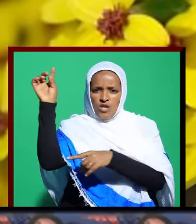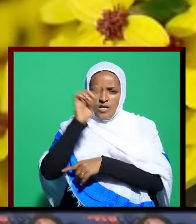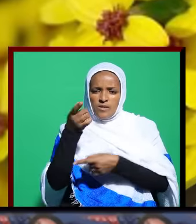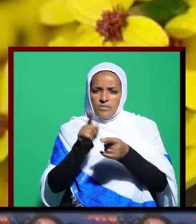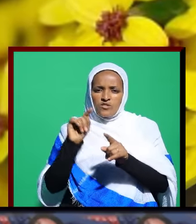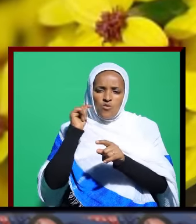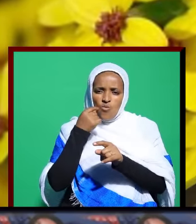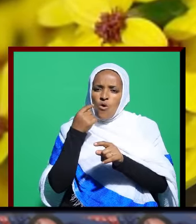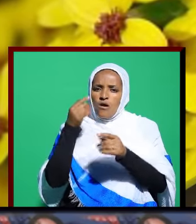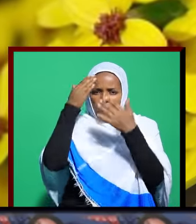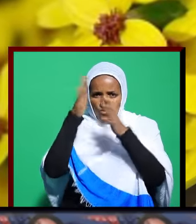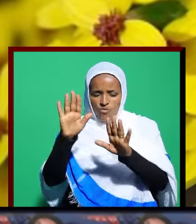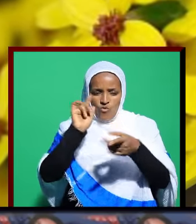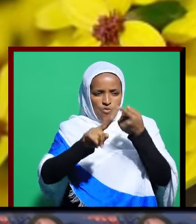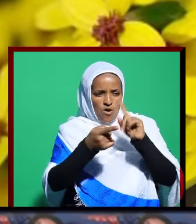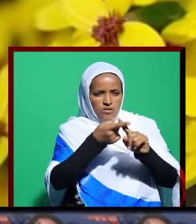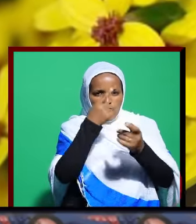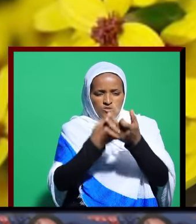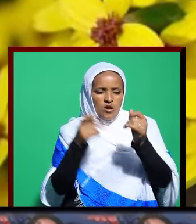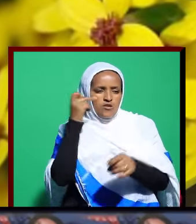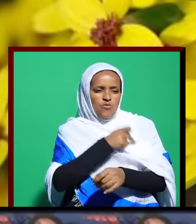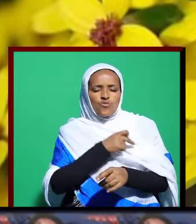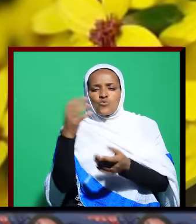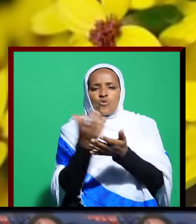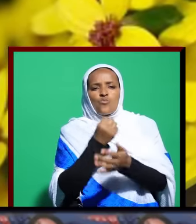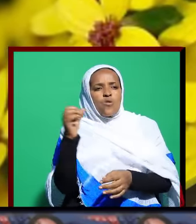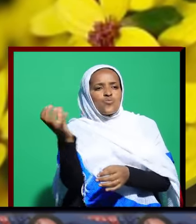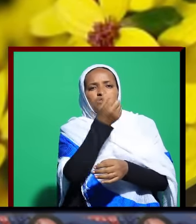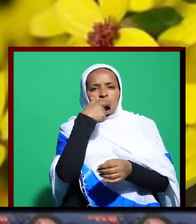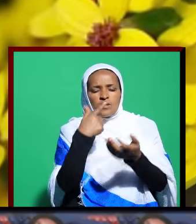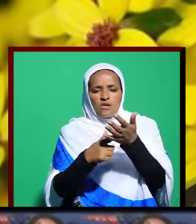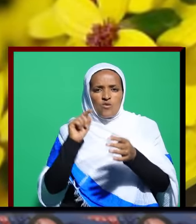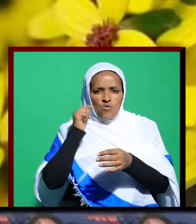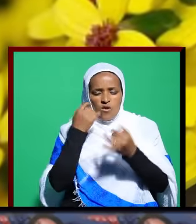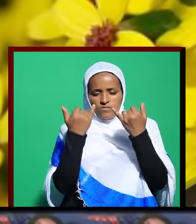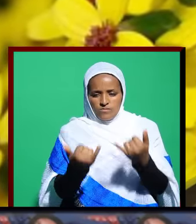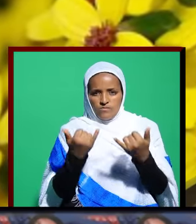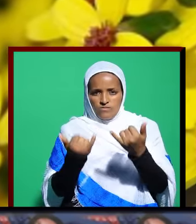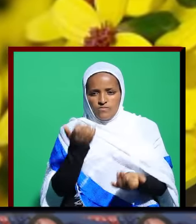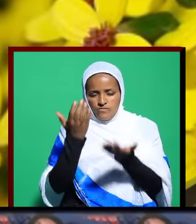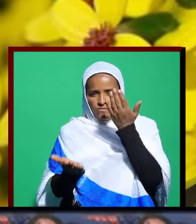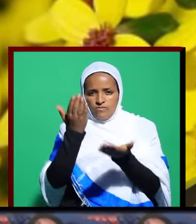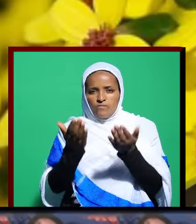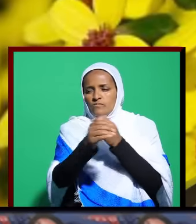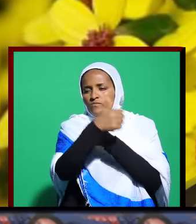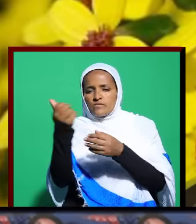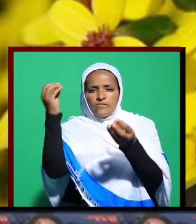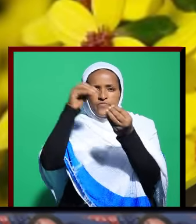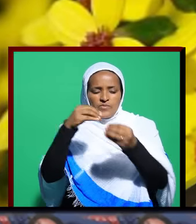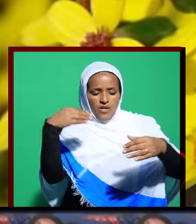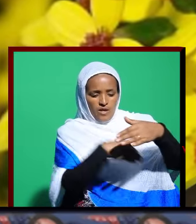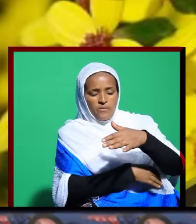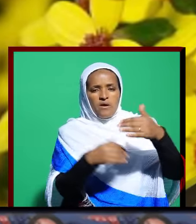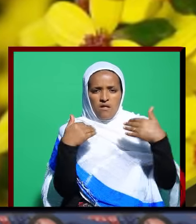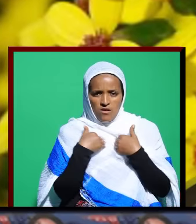ቀን መቼ እንደሆነ እንኳን አያውቁ። ጓደኞቻቸው ናቸው ደሞዝ ወጥቷል ውሰድ የሚሏቸው። ይሄ እንኳን አሁን አሁን ምናልባት